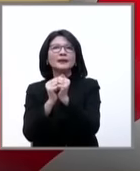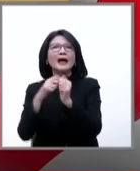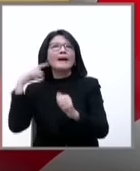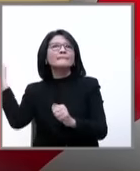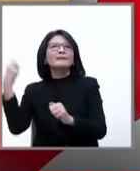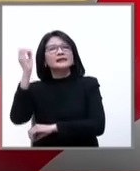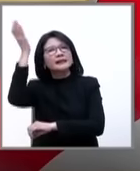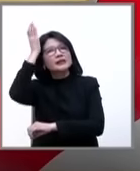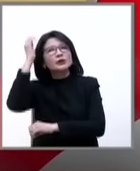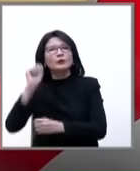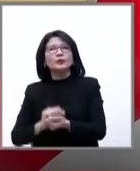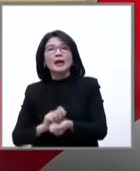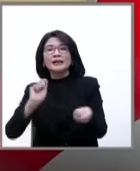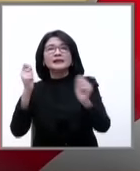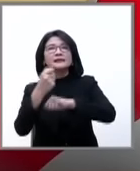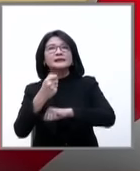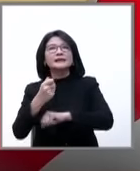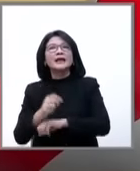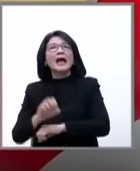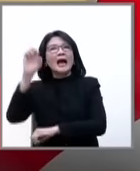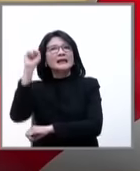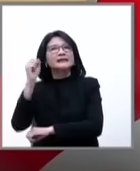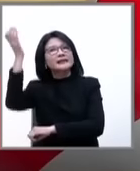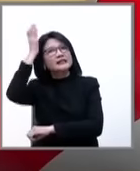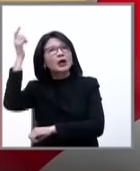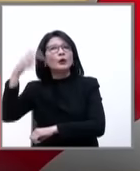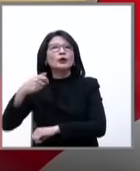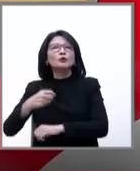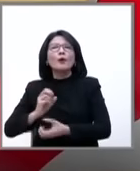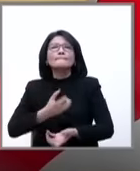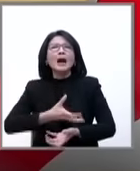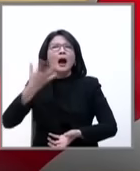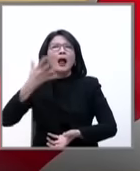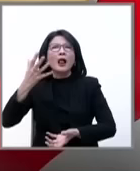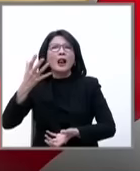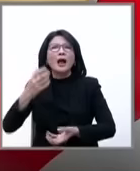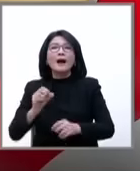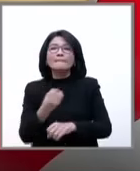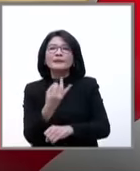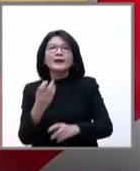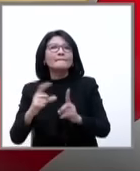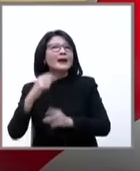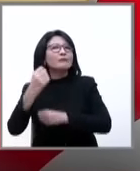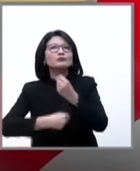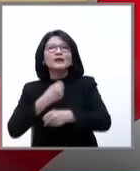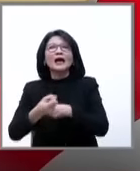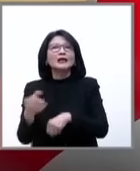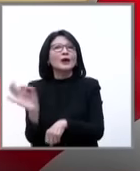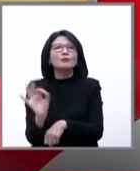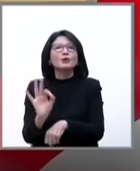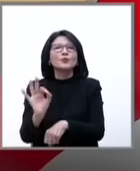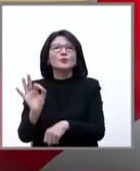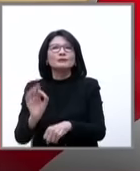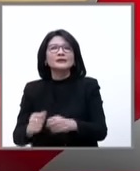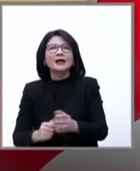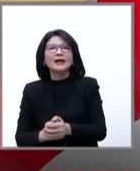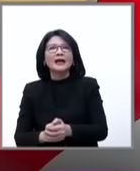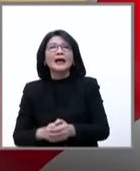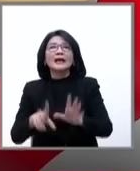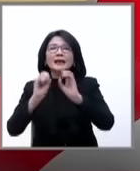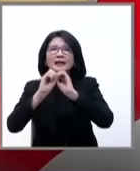presiden dalam sebuah acara resmi yang khusus diperuntukkan untuk itu. Ini bukan lagi main-main. Ini bukan lagi di